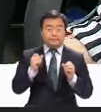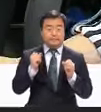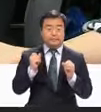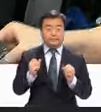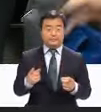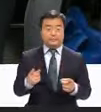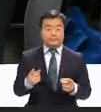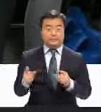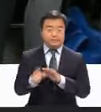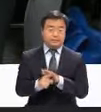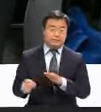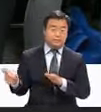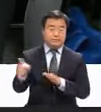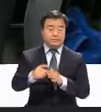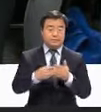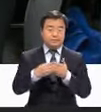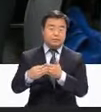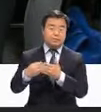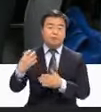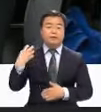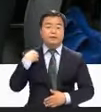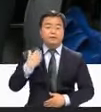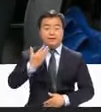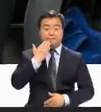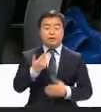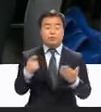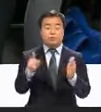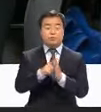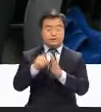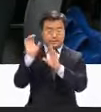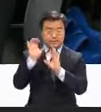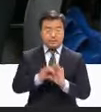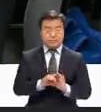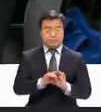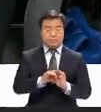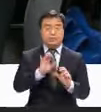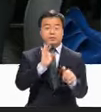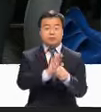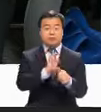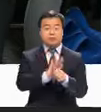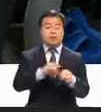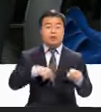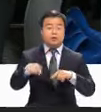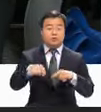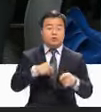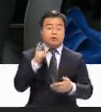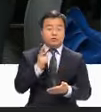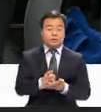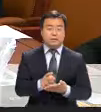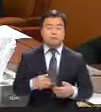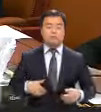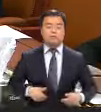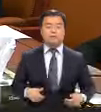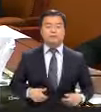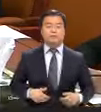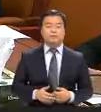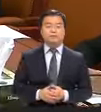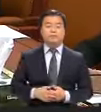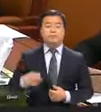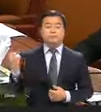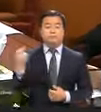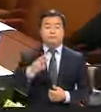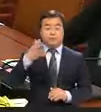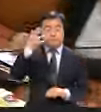그런 역할을 할 수 있도록 지속적인 그런 지원과 정책이 필요하다고 생각합니다. 한편